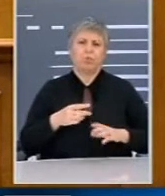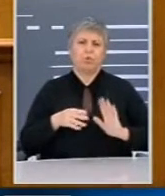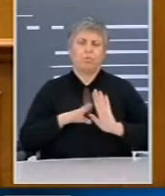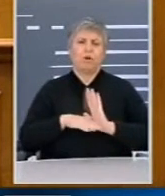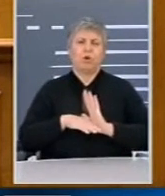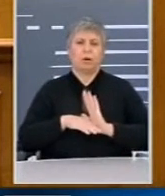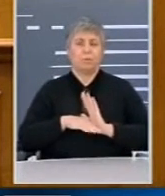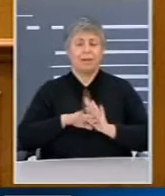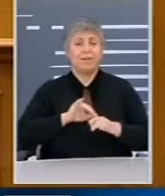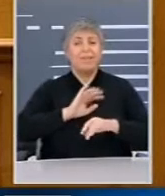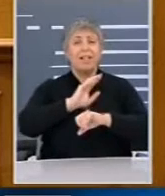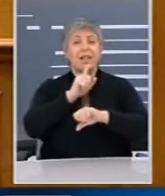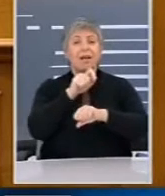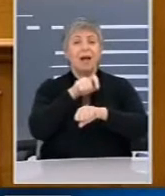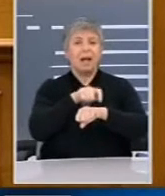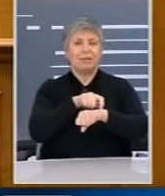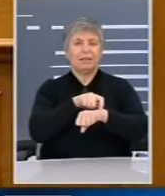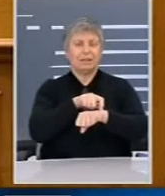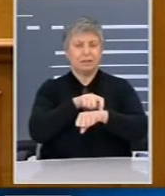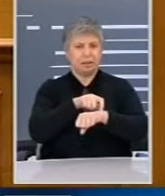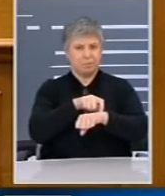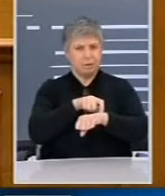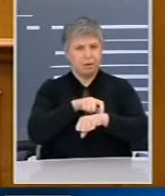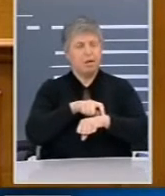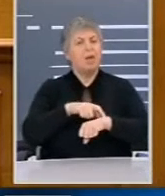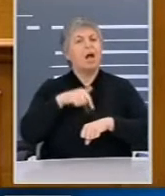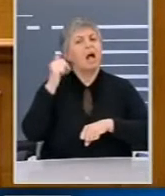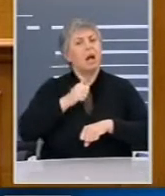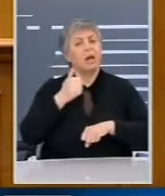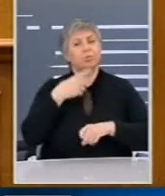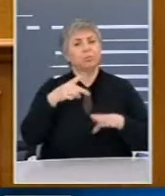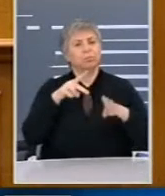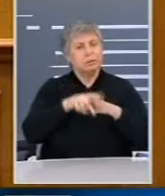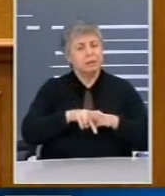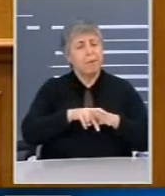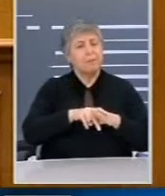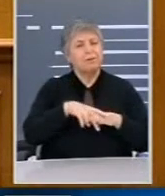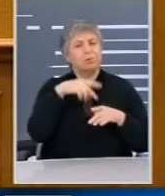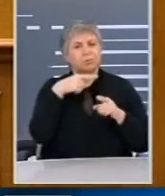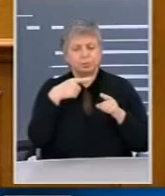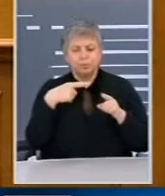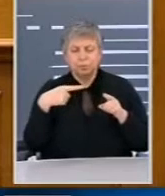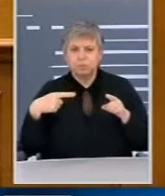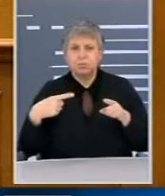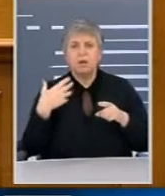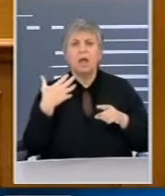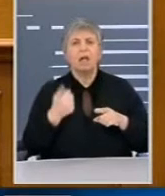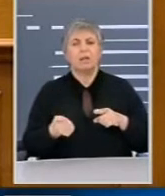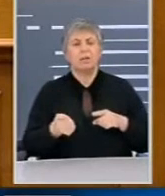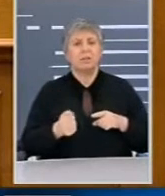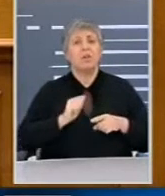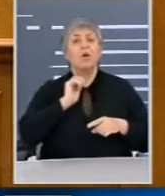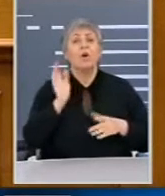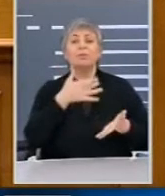πιο ανεπτυγμένο, το πιο εκτεταμένο δίκτυο μη συστημικών τραπεζών και την ίδια στιγμή η Bundesbank,